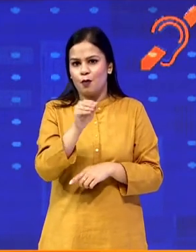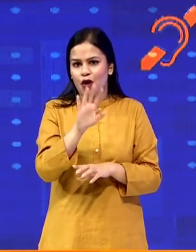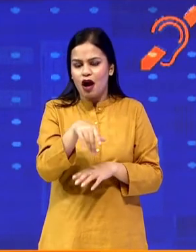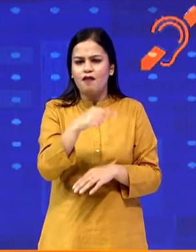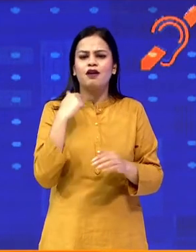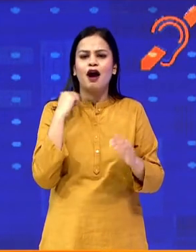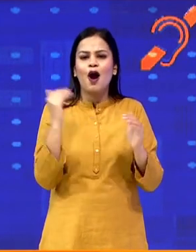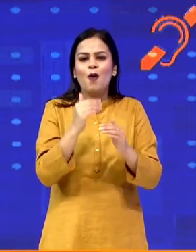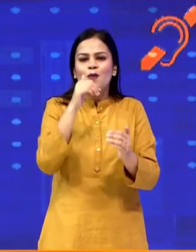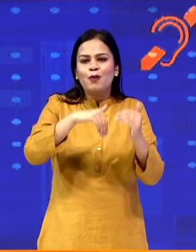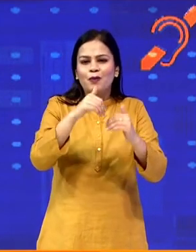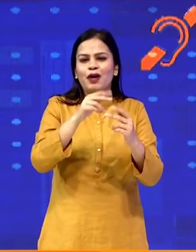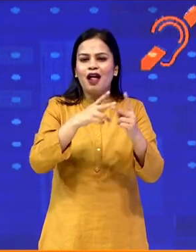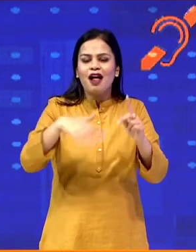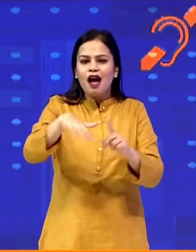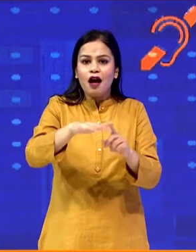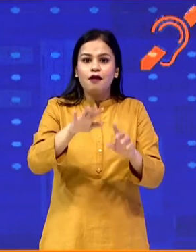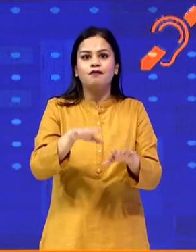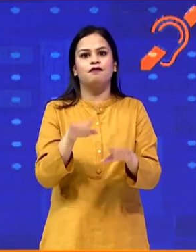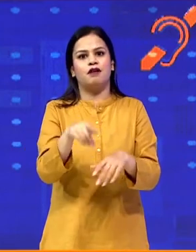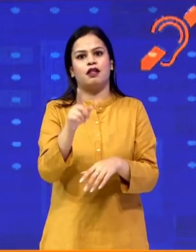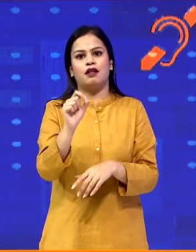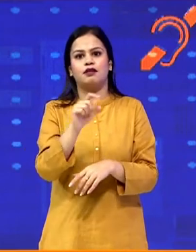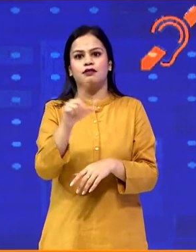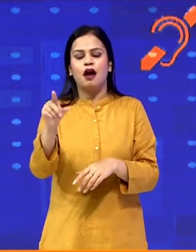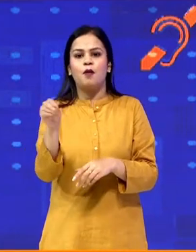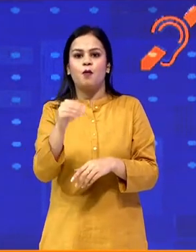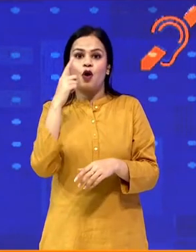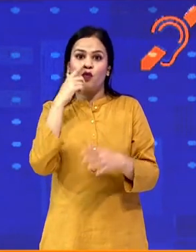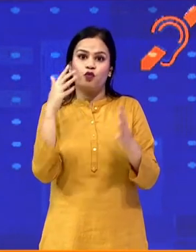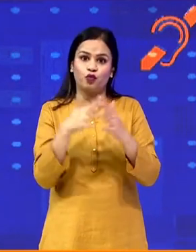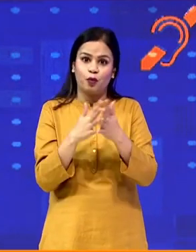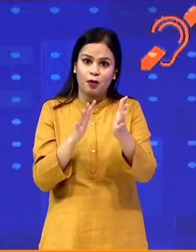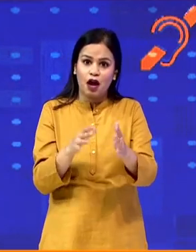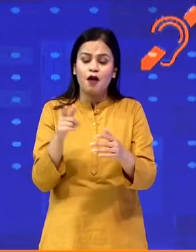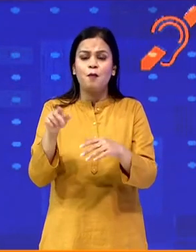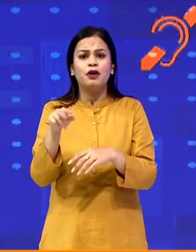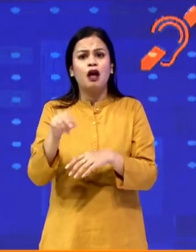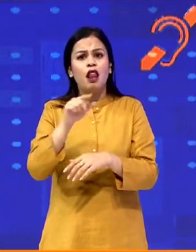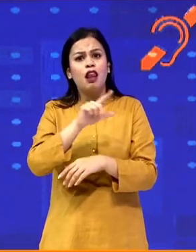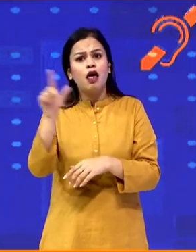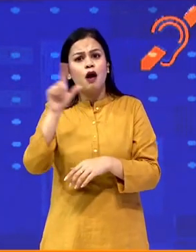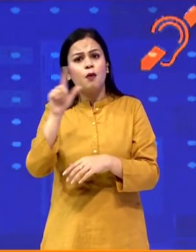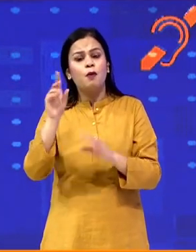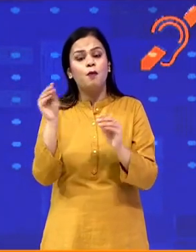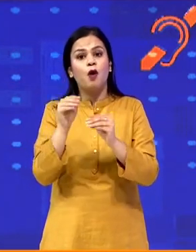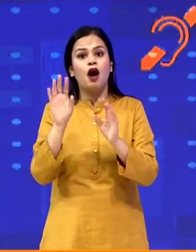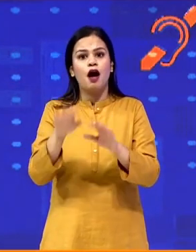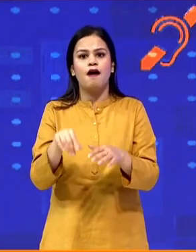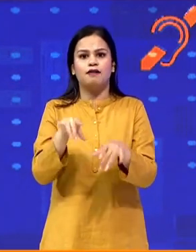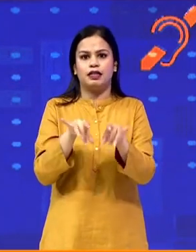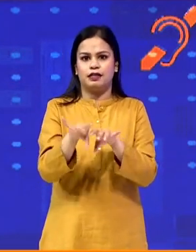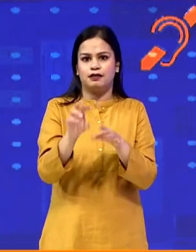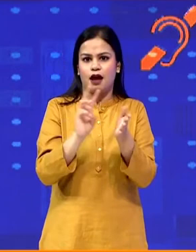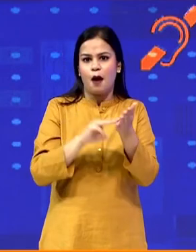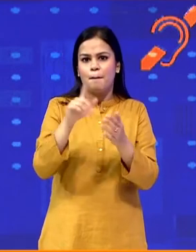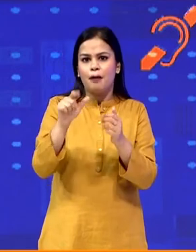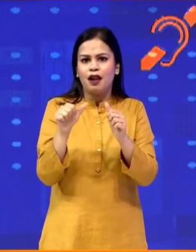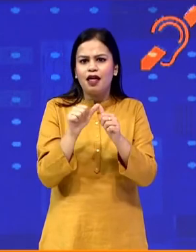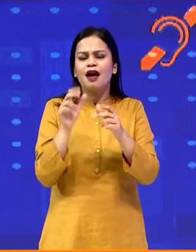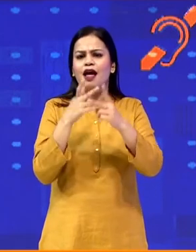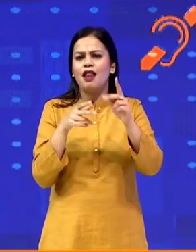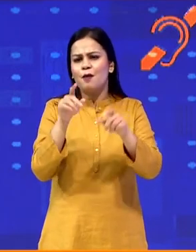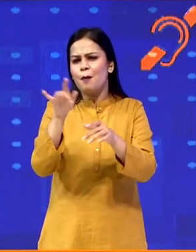लोग हैं 10 लाख तो लेडीज ही है तो लाखों लोग ब्लॉक जिला मा हजारों लोग हैं वह भी